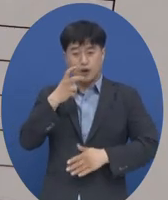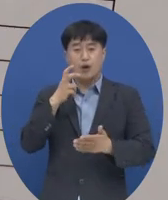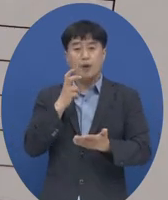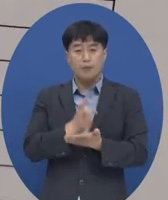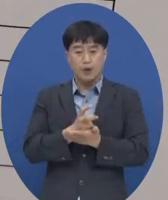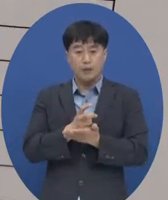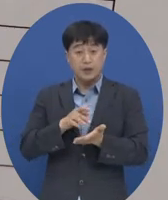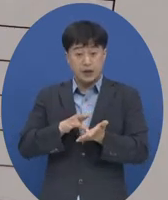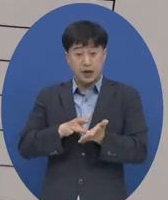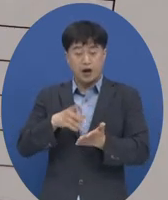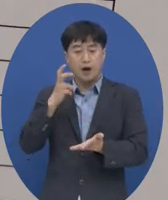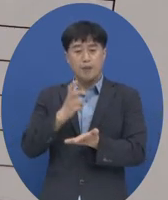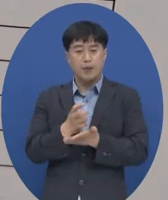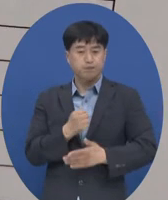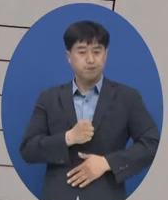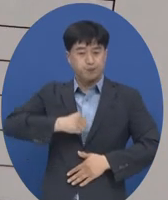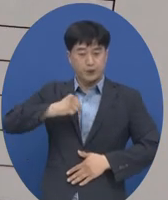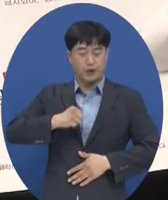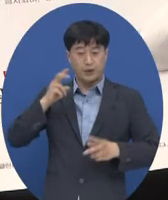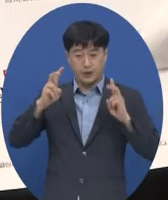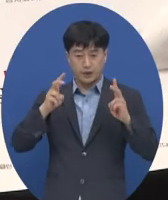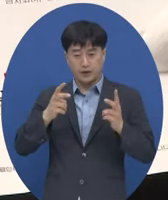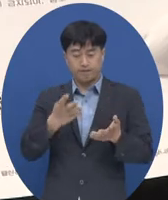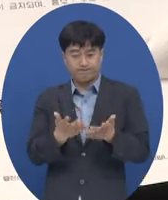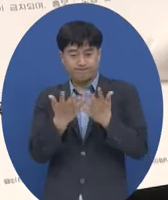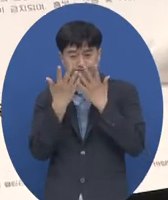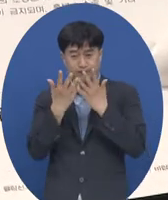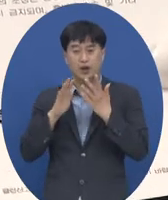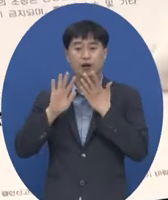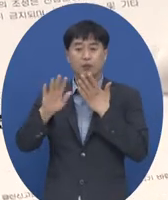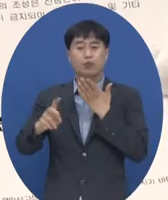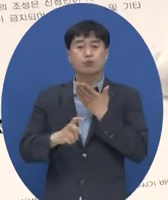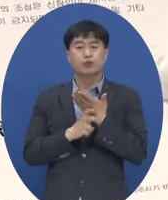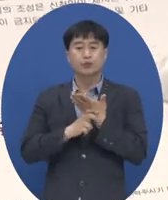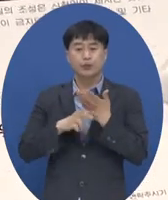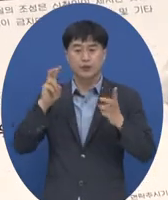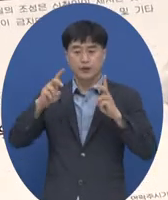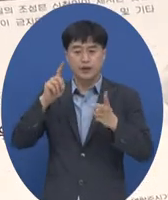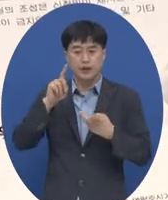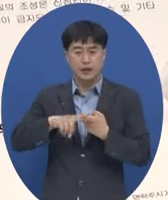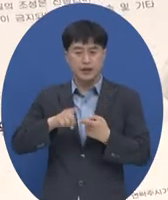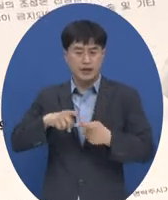등을 위반한 이들 업체를 형사 입건하고 앞으로도 불법 업체에 대한